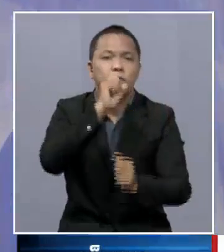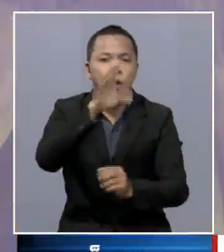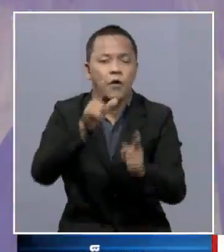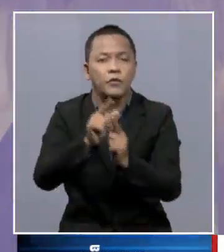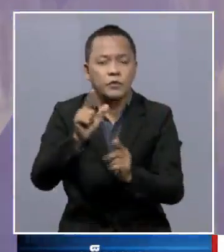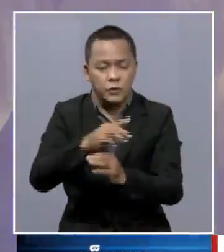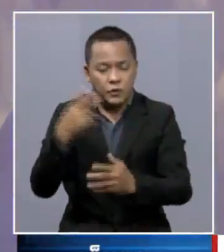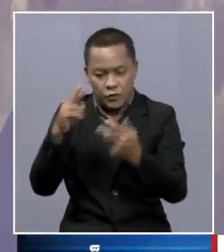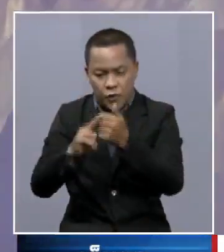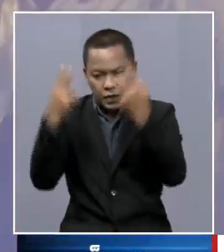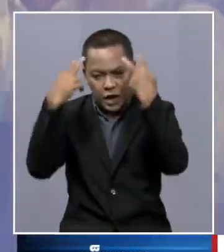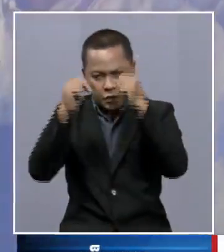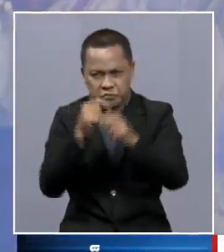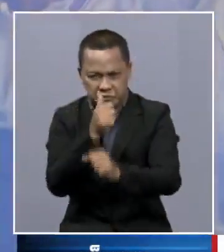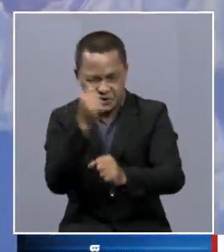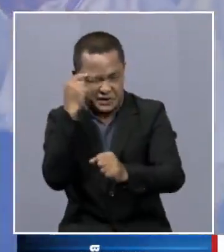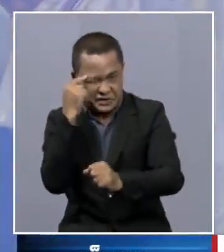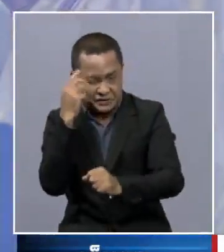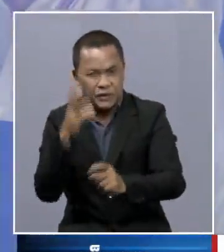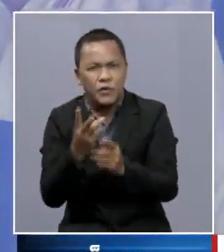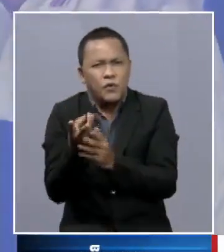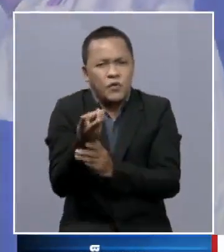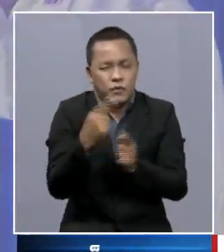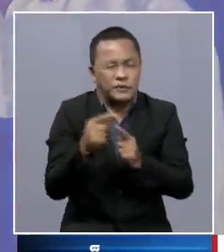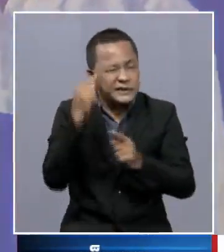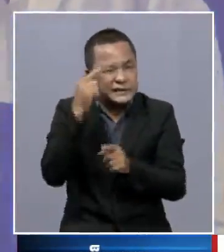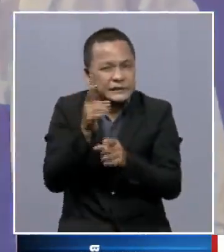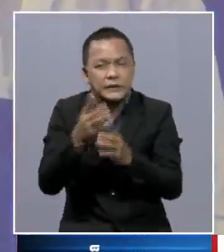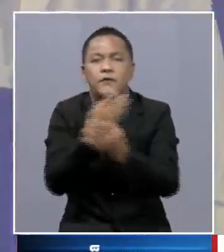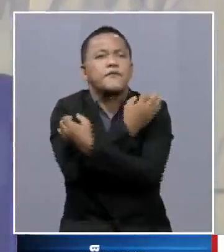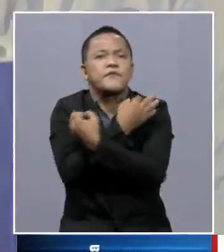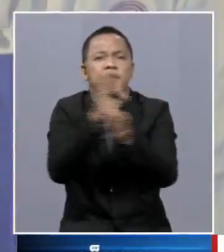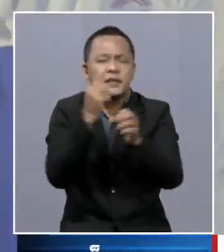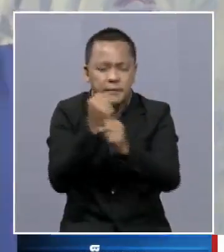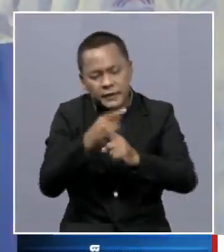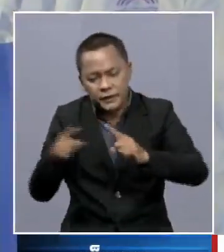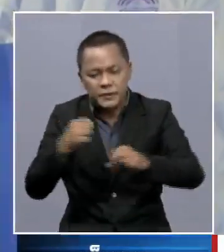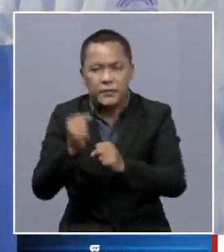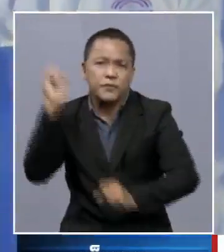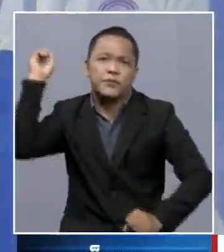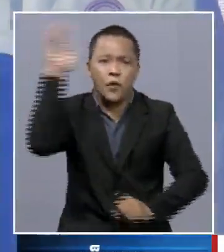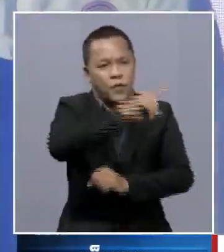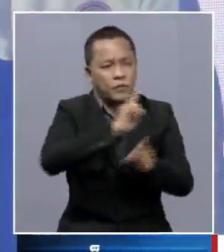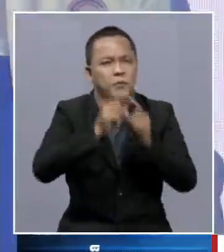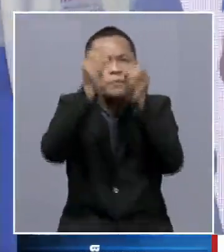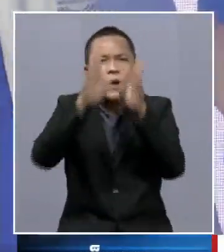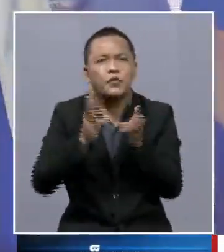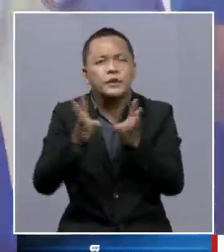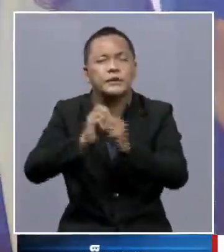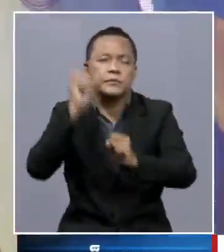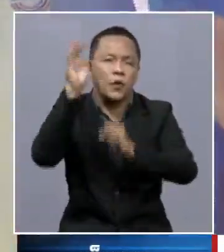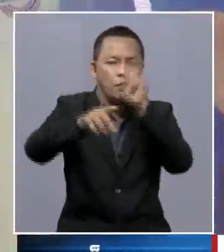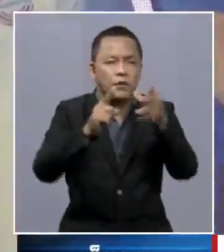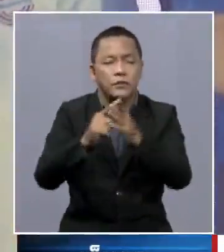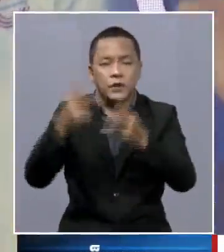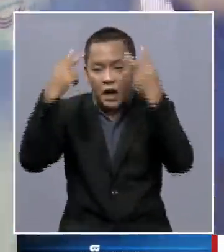อกว ลงป้อเป็น Quarterbacks ที่มความกดดันน้อยกวาลุงตูมีอสระในกทำเกม ขวางบอนได้หลายรูปแบขณะ